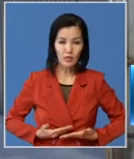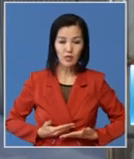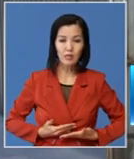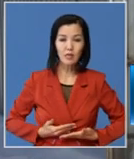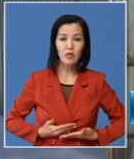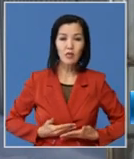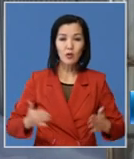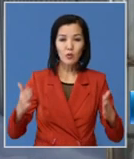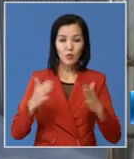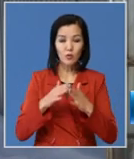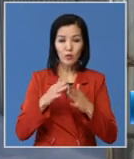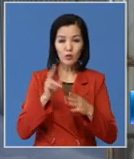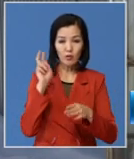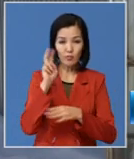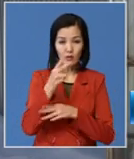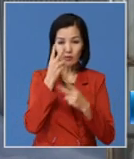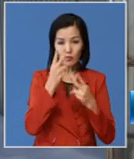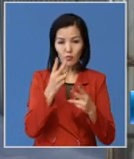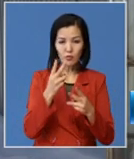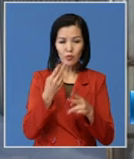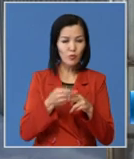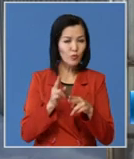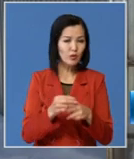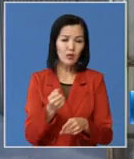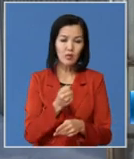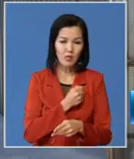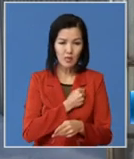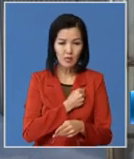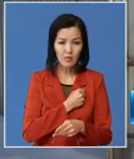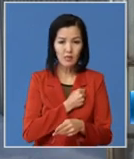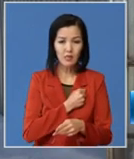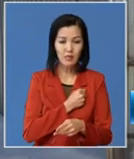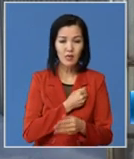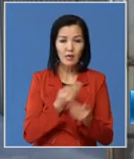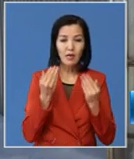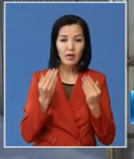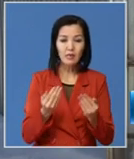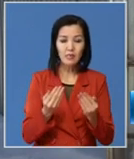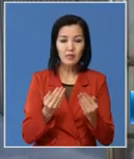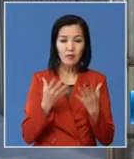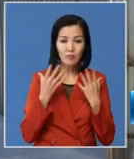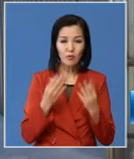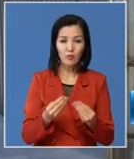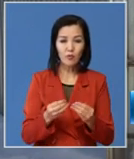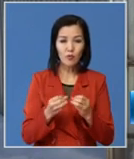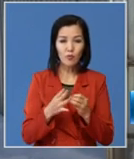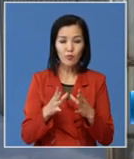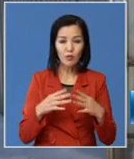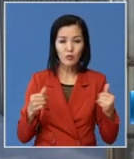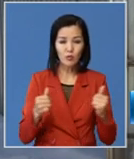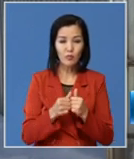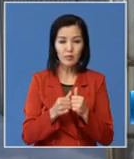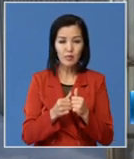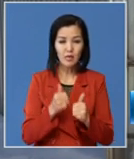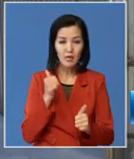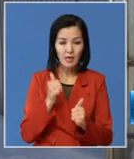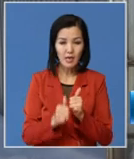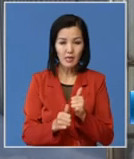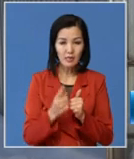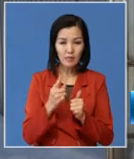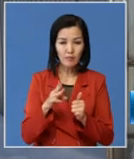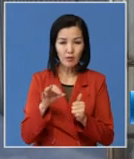үздіктері марапатталды. 14 жылдан бері жалғасып келе жатқан жоба жайлы тілші тарқатады. Биыл жасыл ел